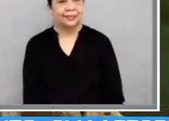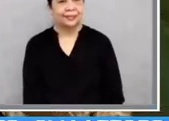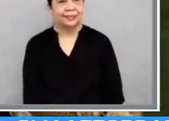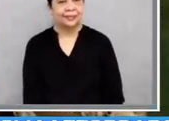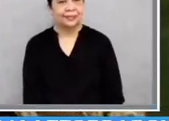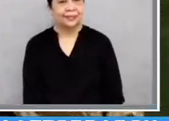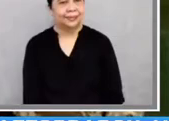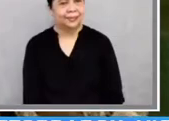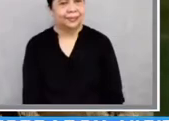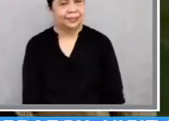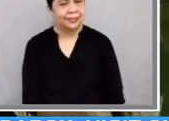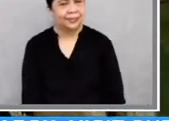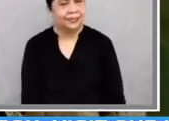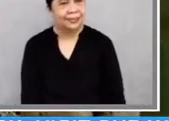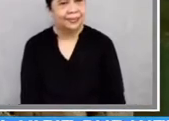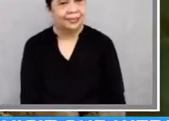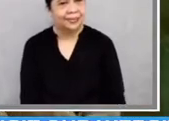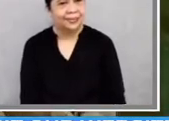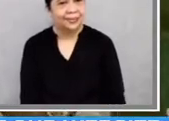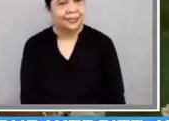Well, ano pangalan mo?